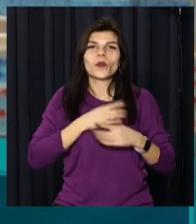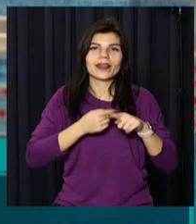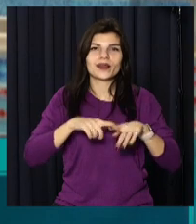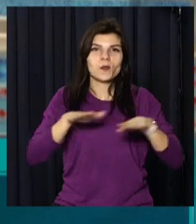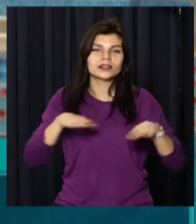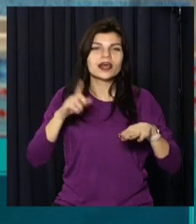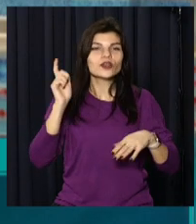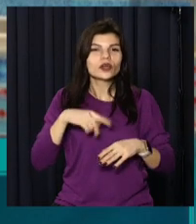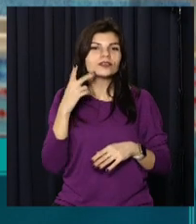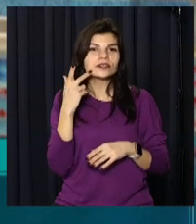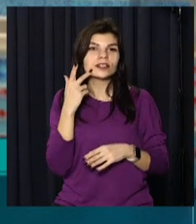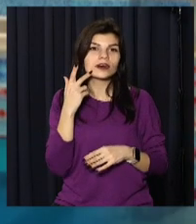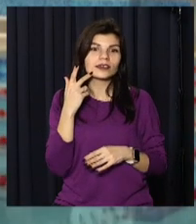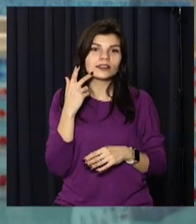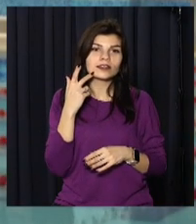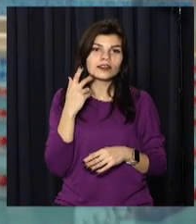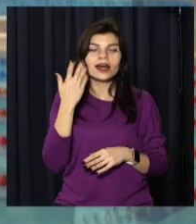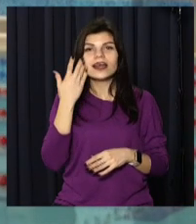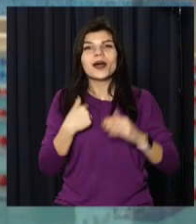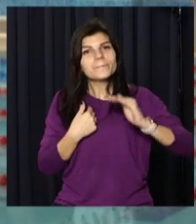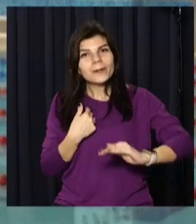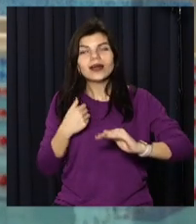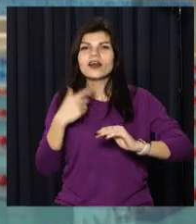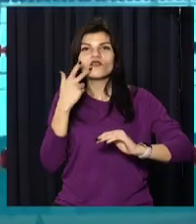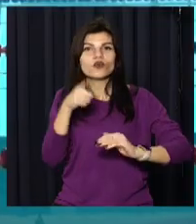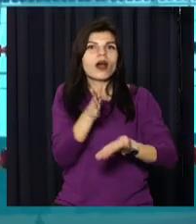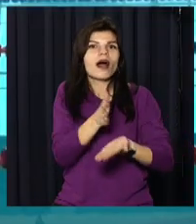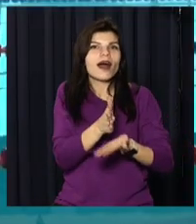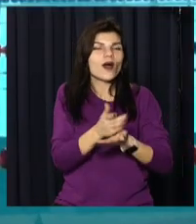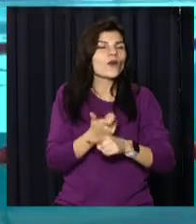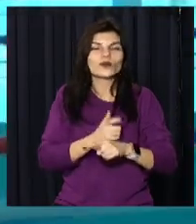завжди, навіть коли була маленька, завжди йшло тільки тут.